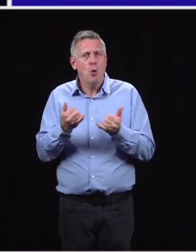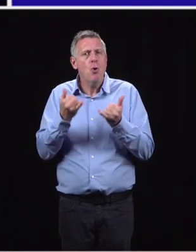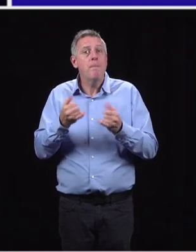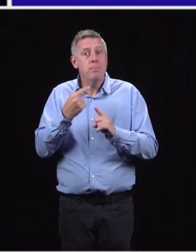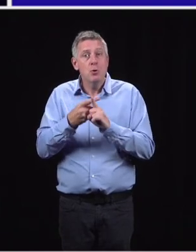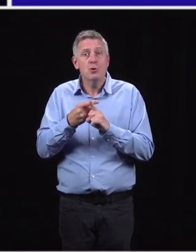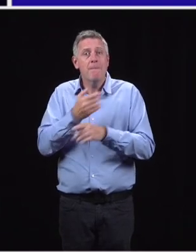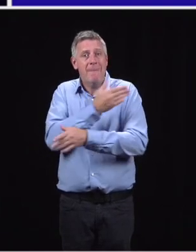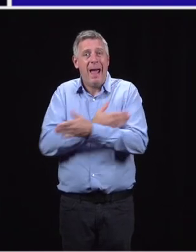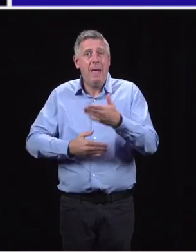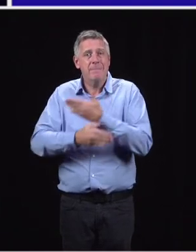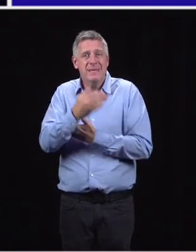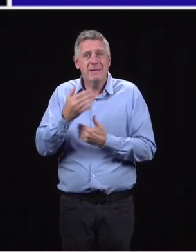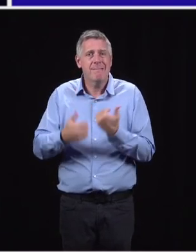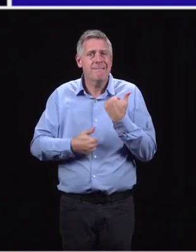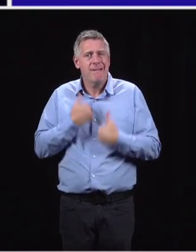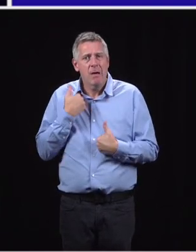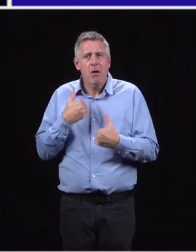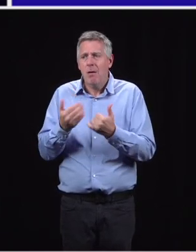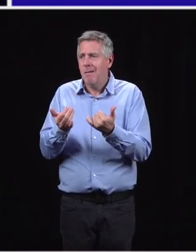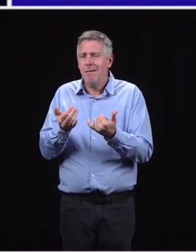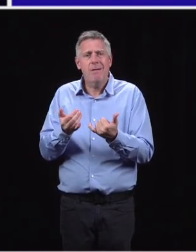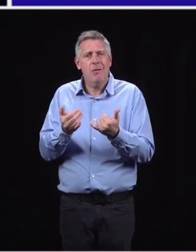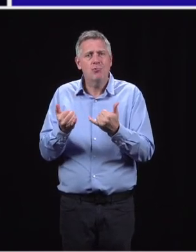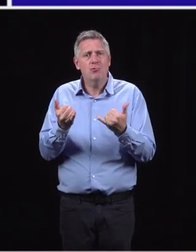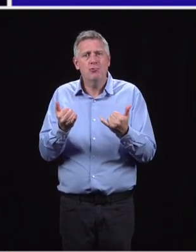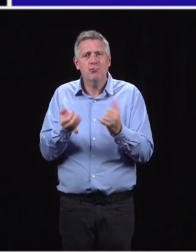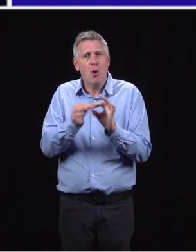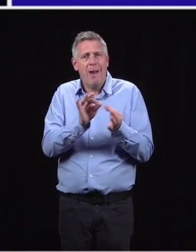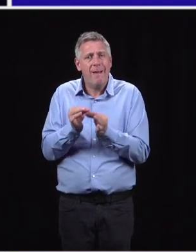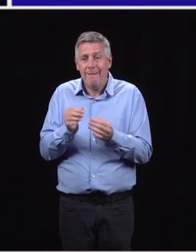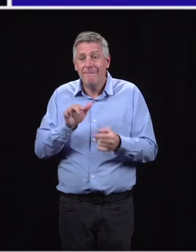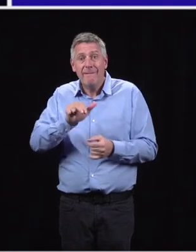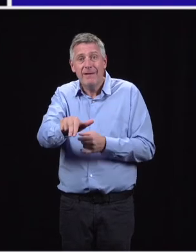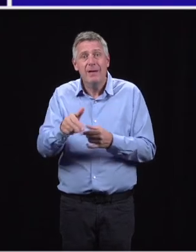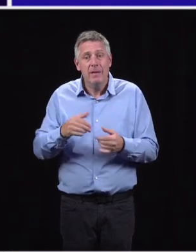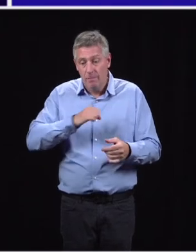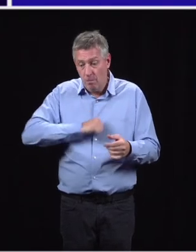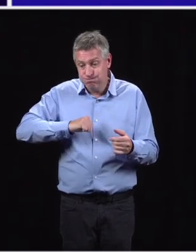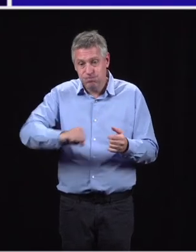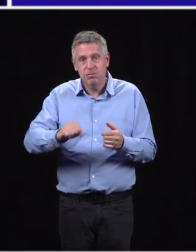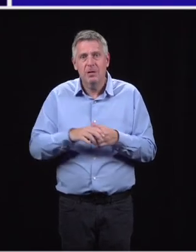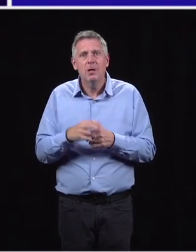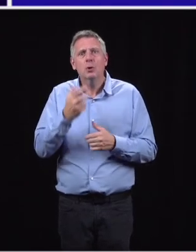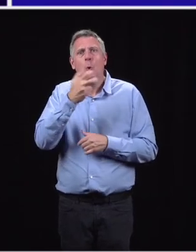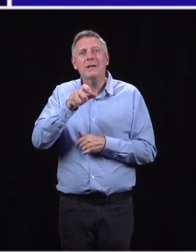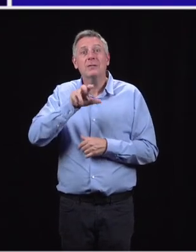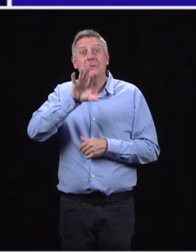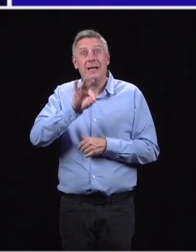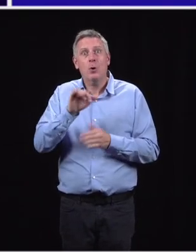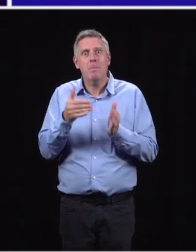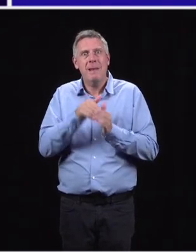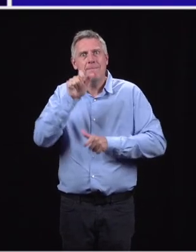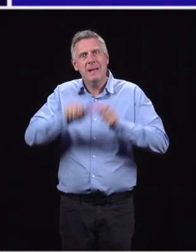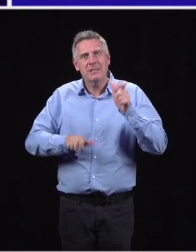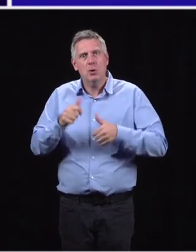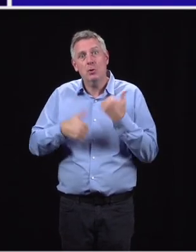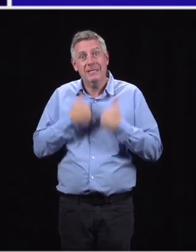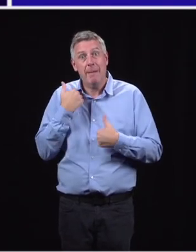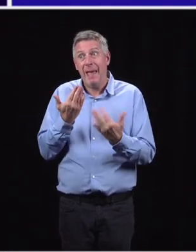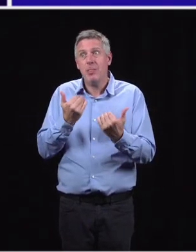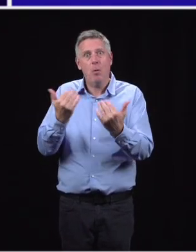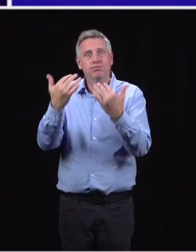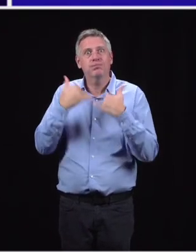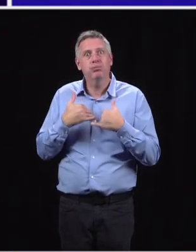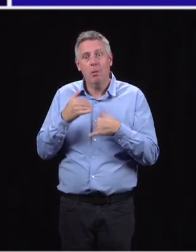ça veut dire qu'il va falloir accélérer c'est exactement ça des fois on attend plus de 350 000 personnes en cessant de handicap à Paris